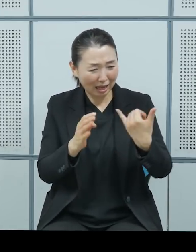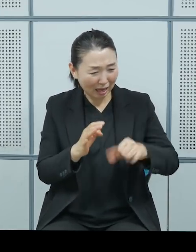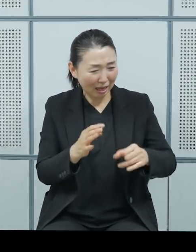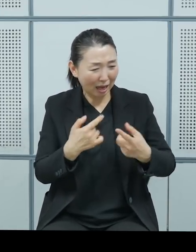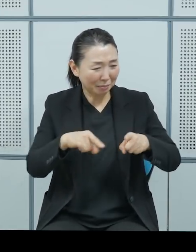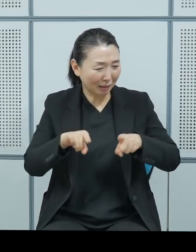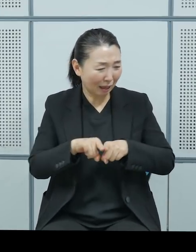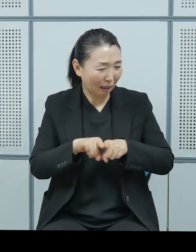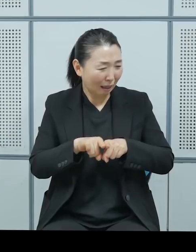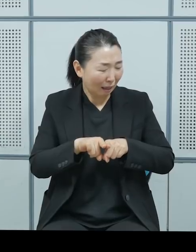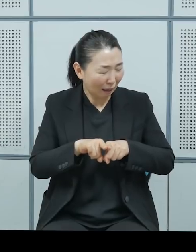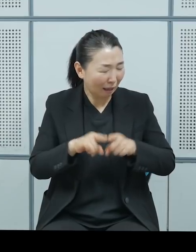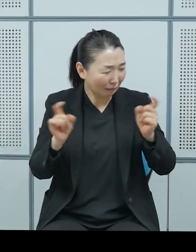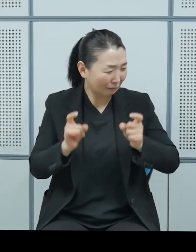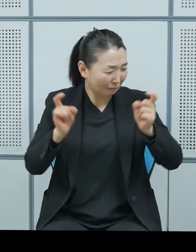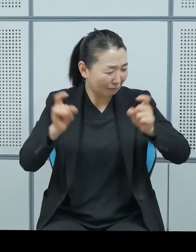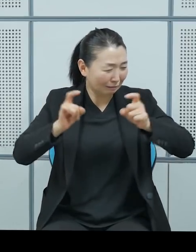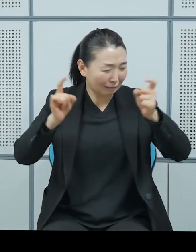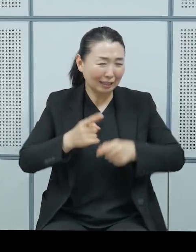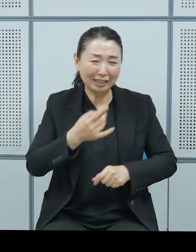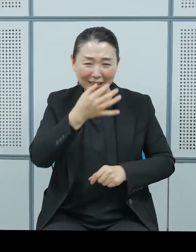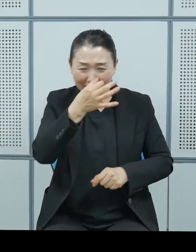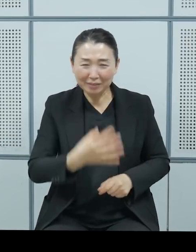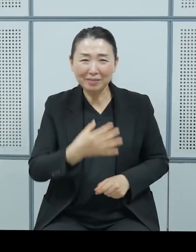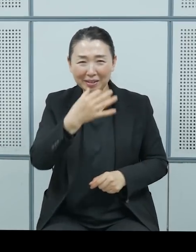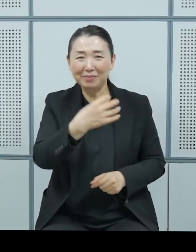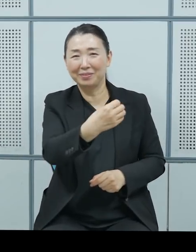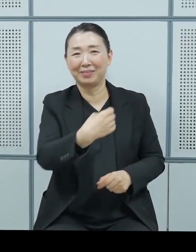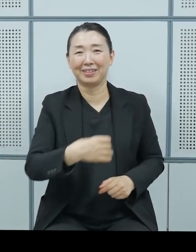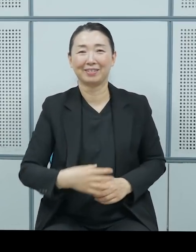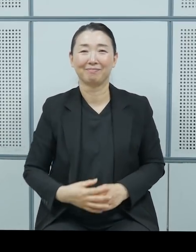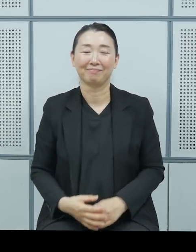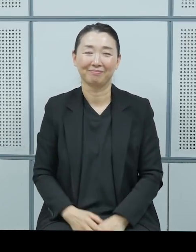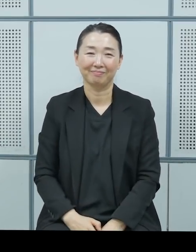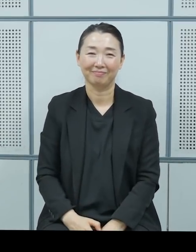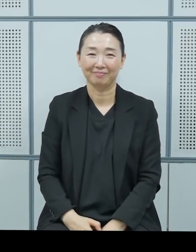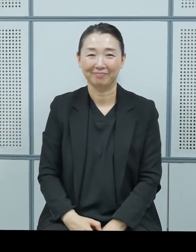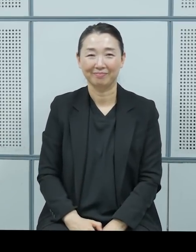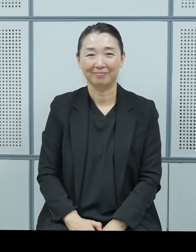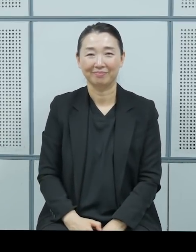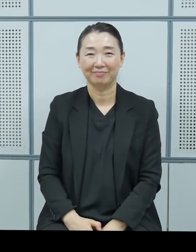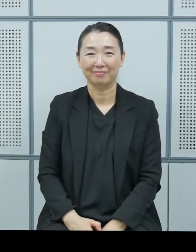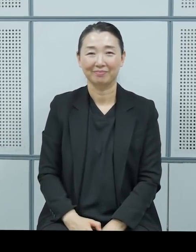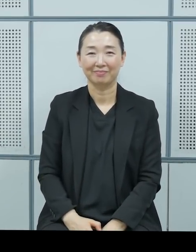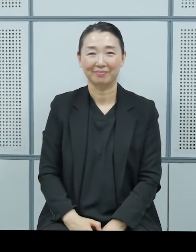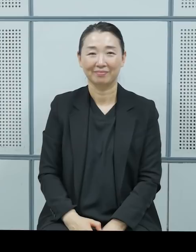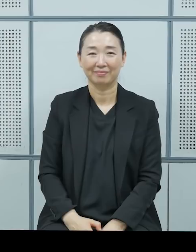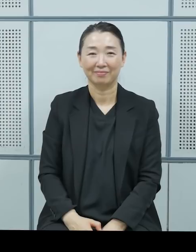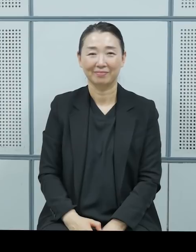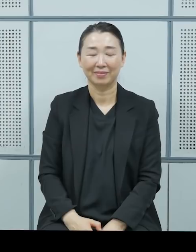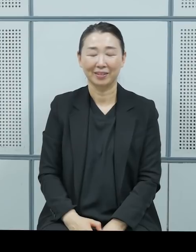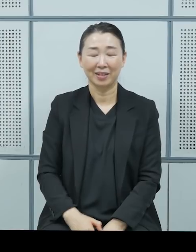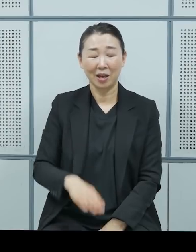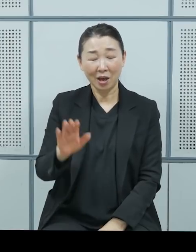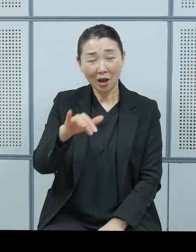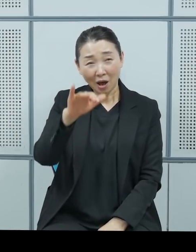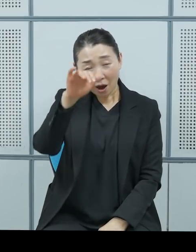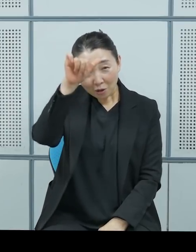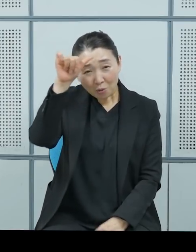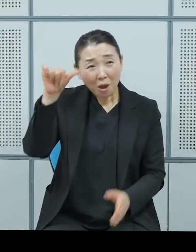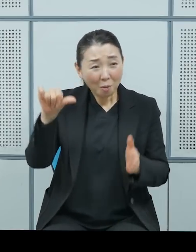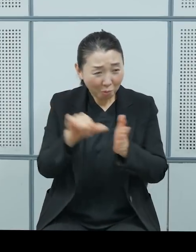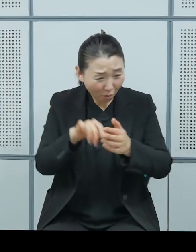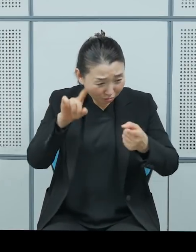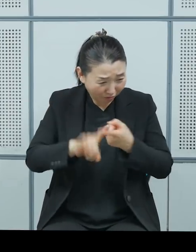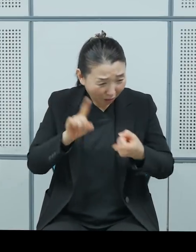함께 있는 거 막 다들 막 어마어마하게 힘들어요. 네. 예. 그래서 아니 평소 기도한 대로